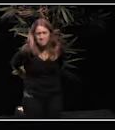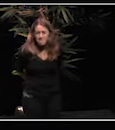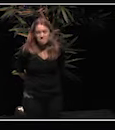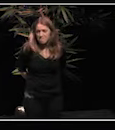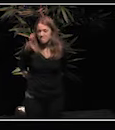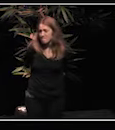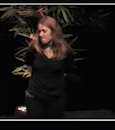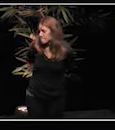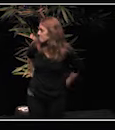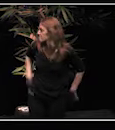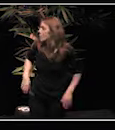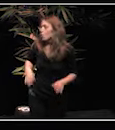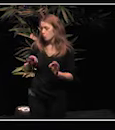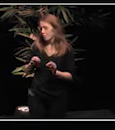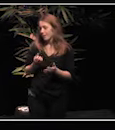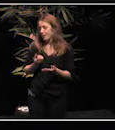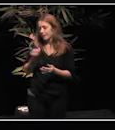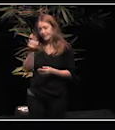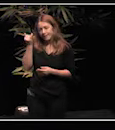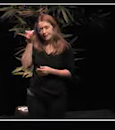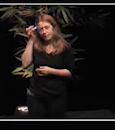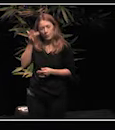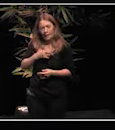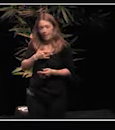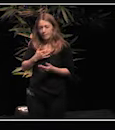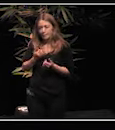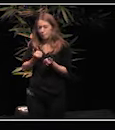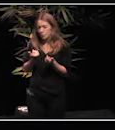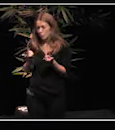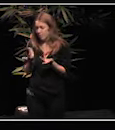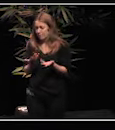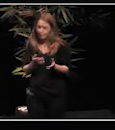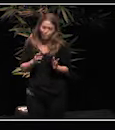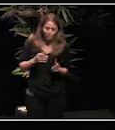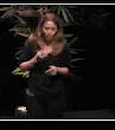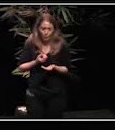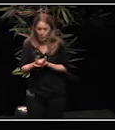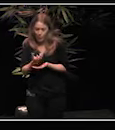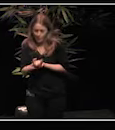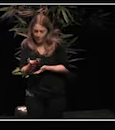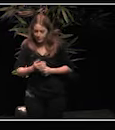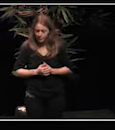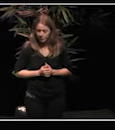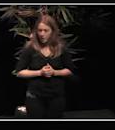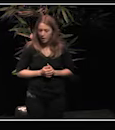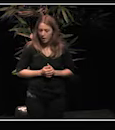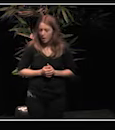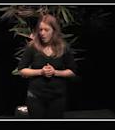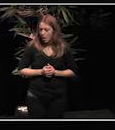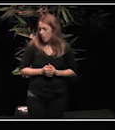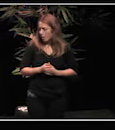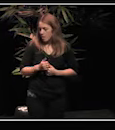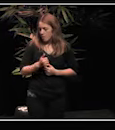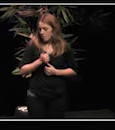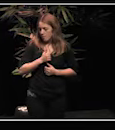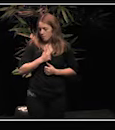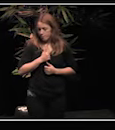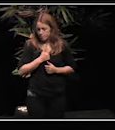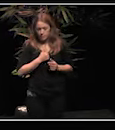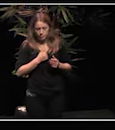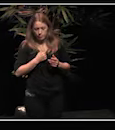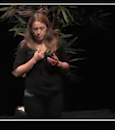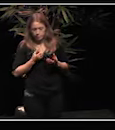on va quand même essayer de donner quelques pistes. En fait, on sait quand même un petit peu. Mais la première question, moi je suis un physiologiste de l'exercice, un physiologiste